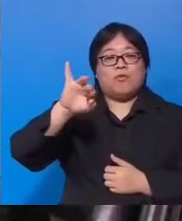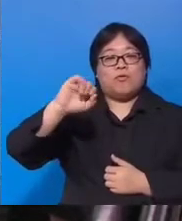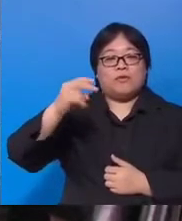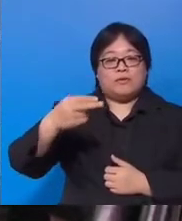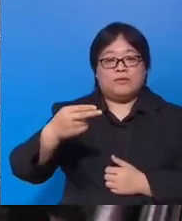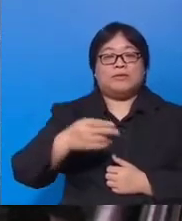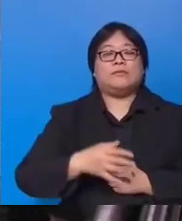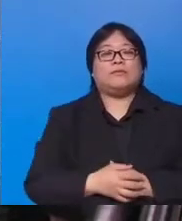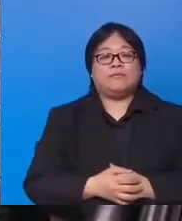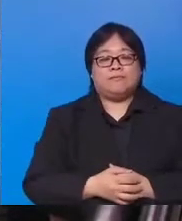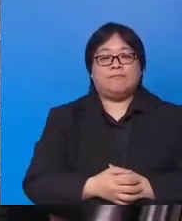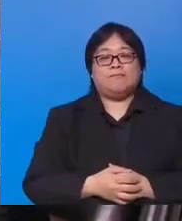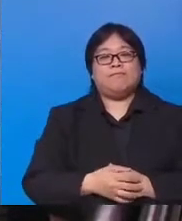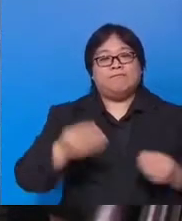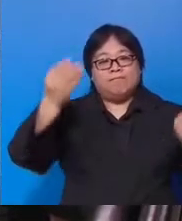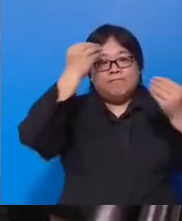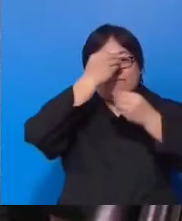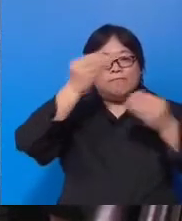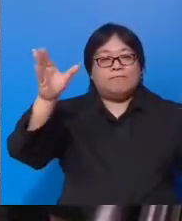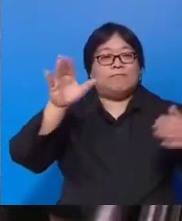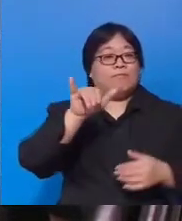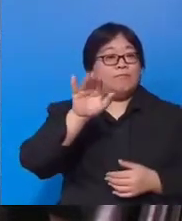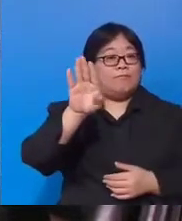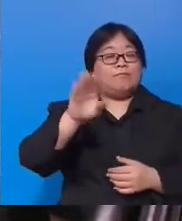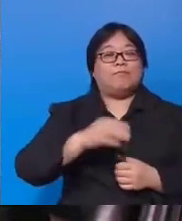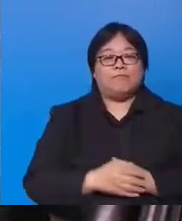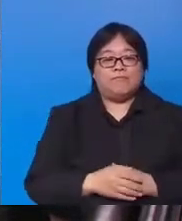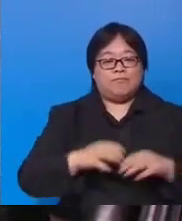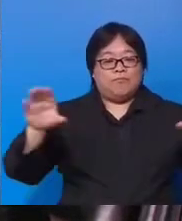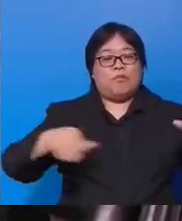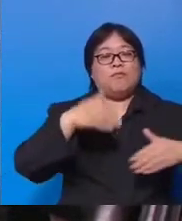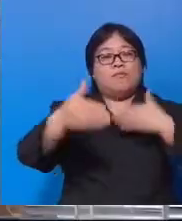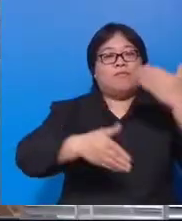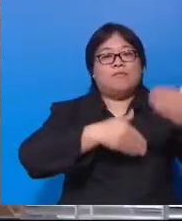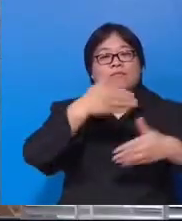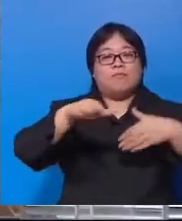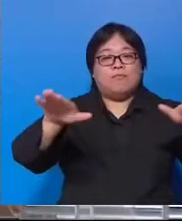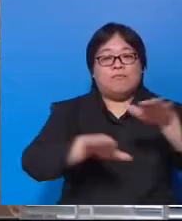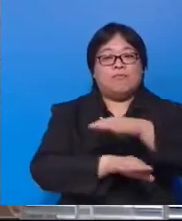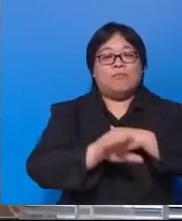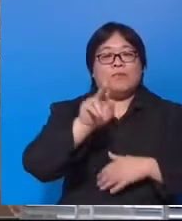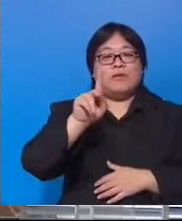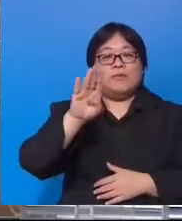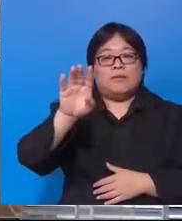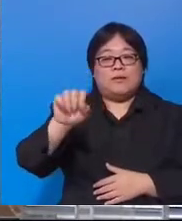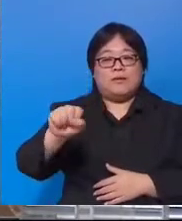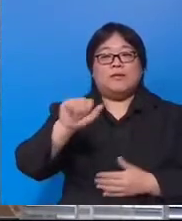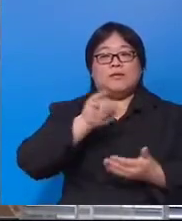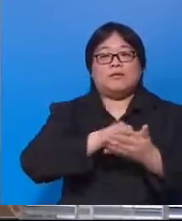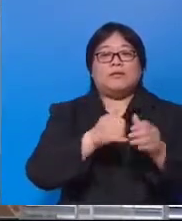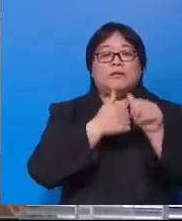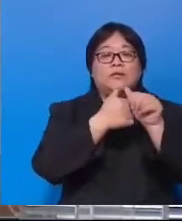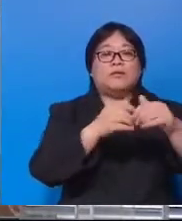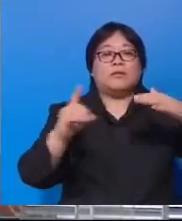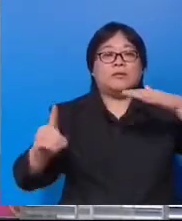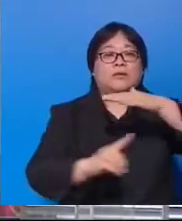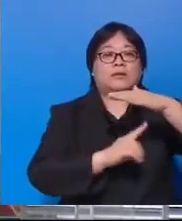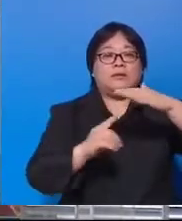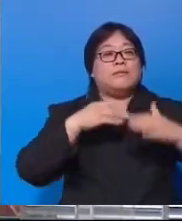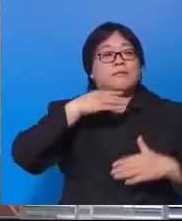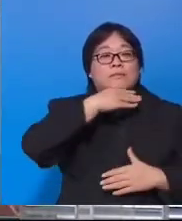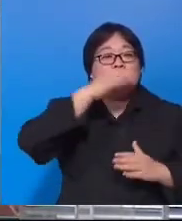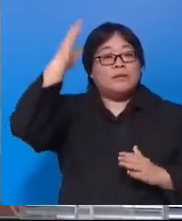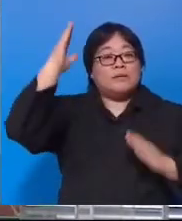Saleh. Untuk makluman ahli yang berhormat, pelaksanaan program-program di bawah Kementerian Belia dan Sukan adalah berpandukan Dasar Belia